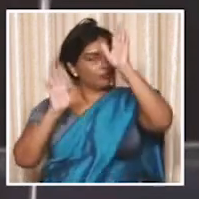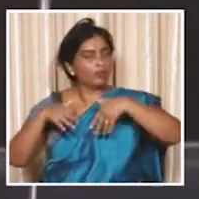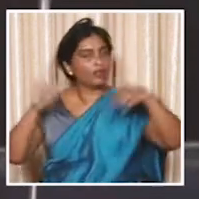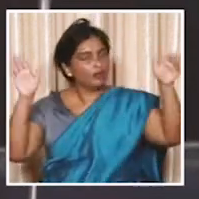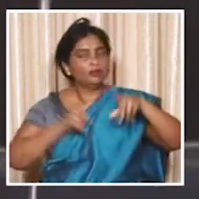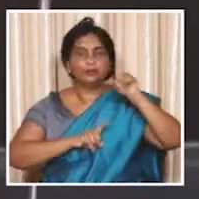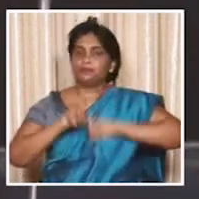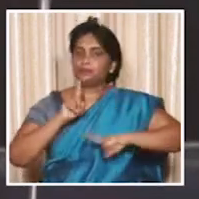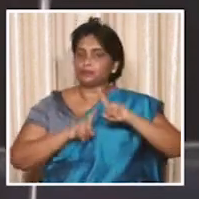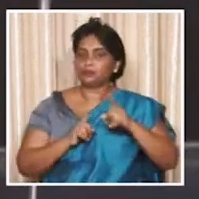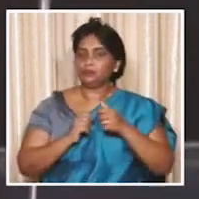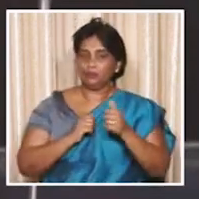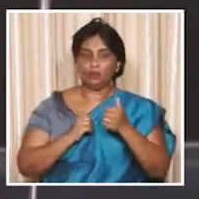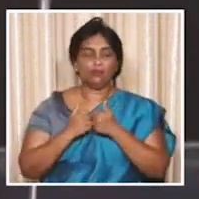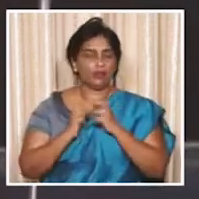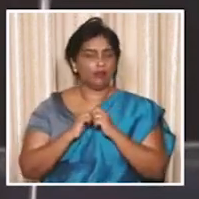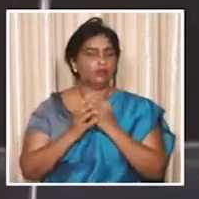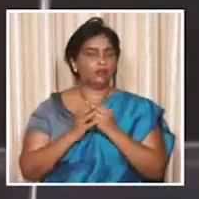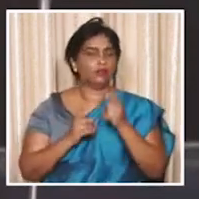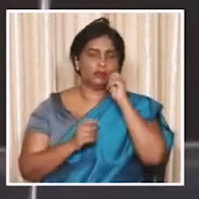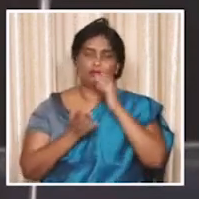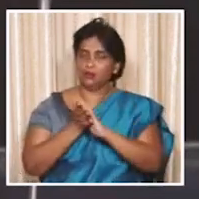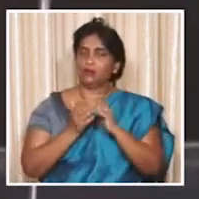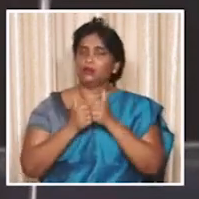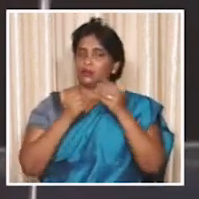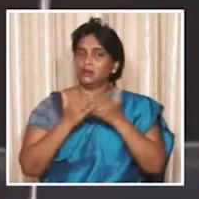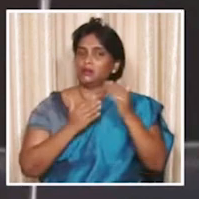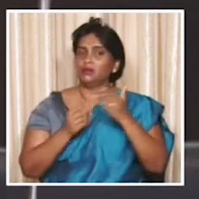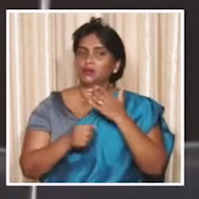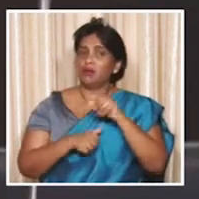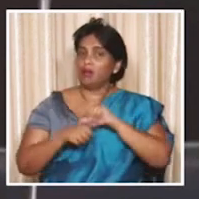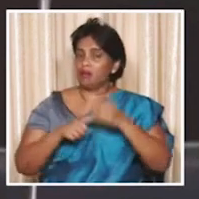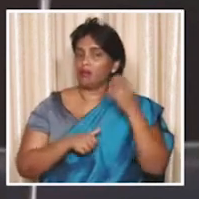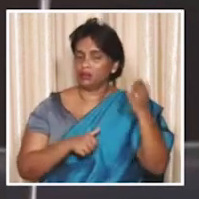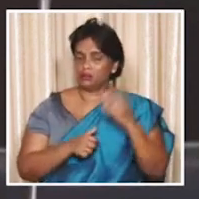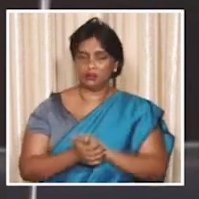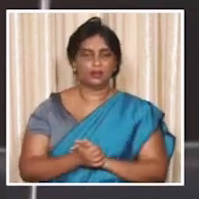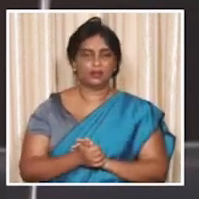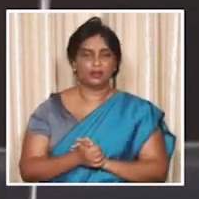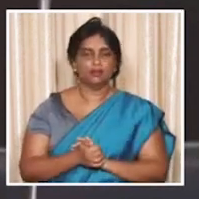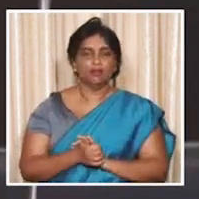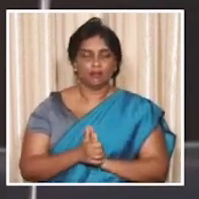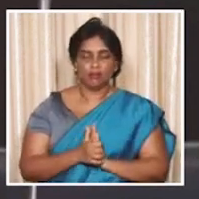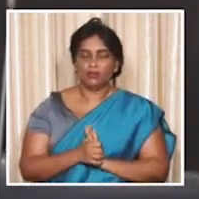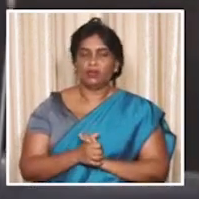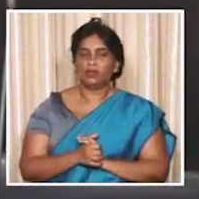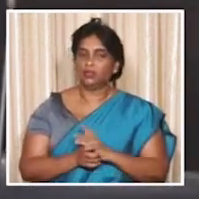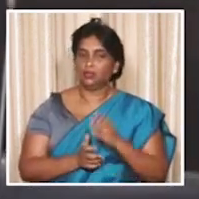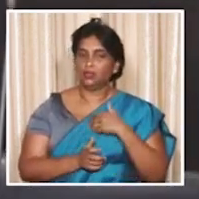ගෙන්නලා සාකච්ඡා කරලා මේක ගැන විසඳන්න. ඒක ජනතාවට ලොකු සේවාවක් ඉටු කරපු ආයතනයක් ඒක. අපි එහෙම අපේ